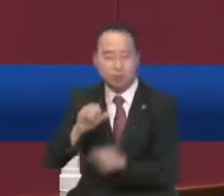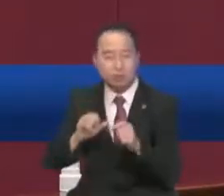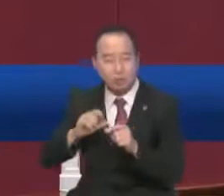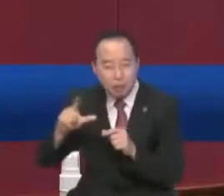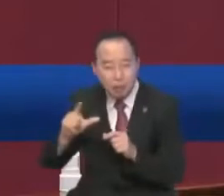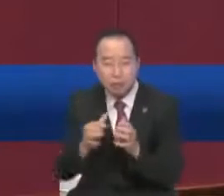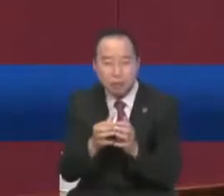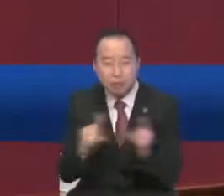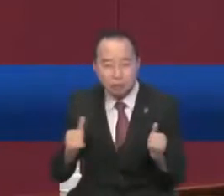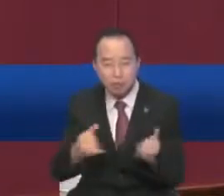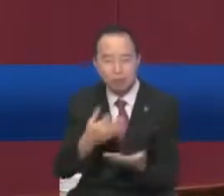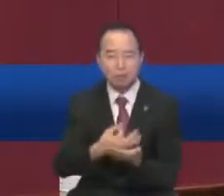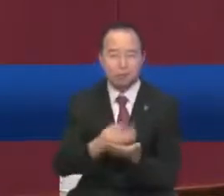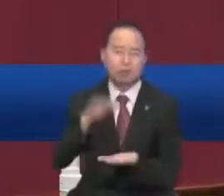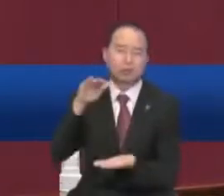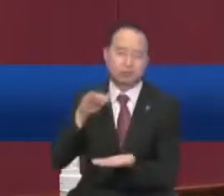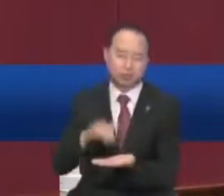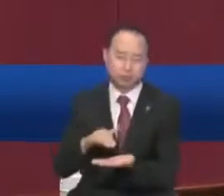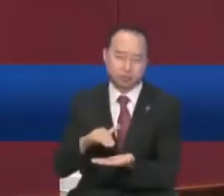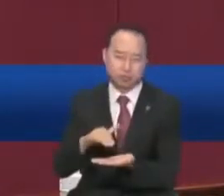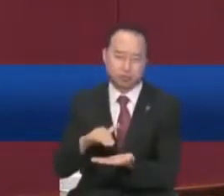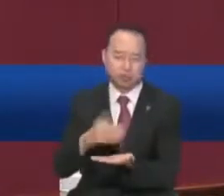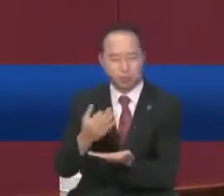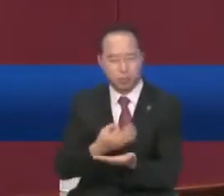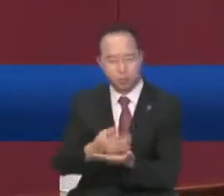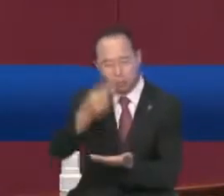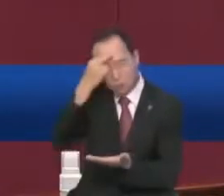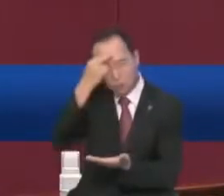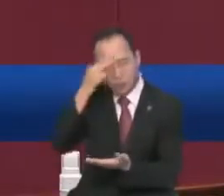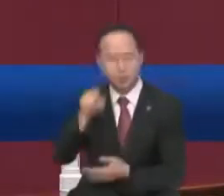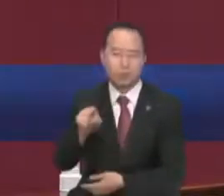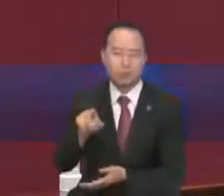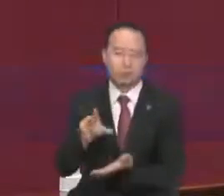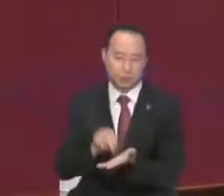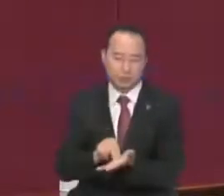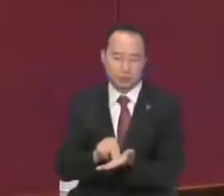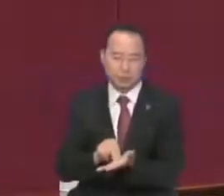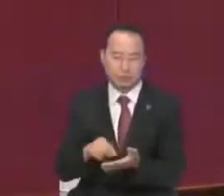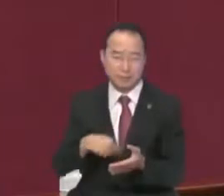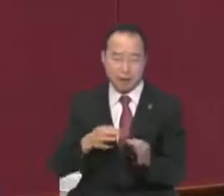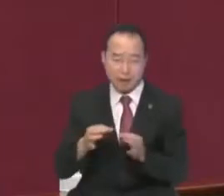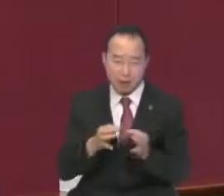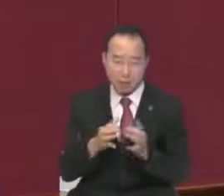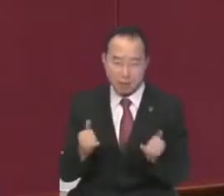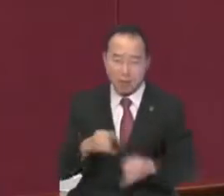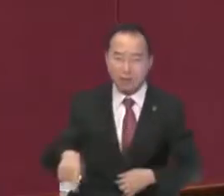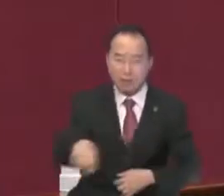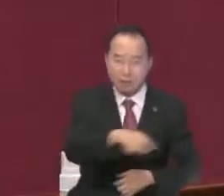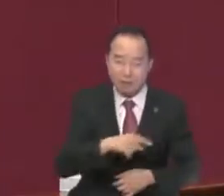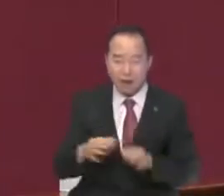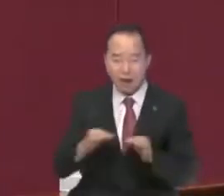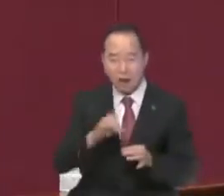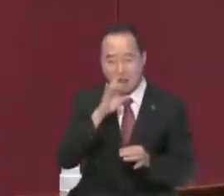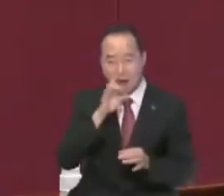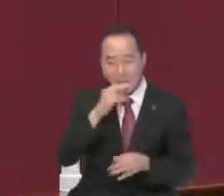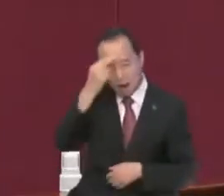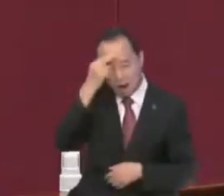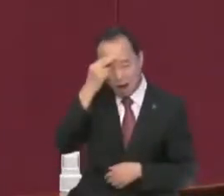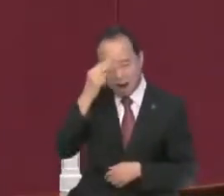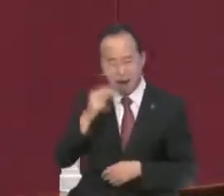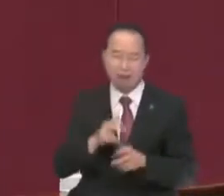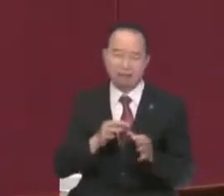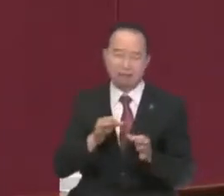국민들은 소득 감소와 소득 단절을 겪게 됩니다. 많은 자영업자 소상공인도 영업 중단과 폐업으로